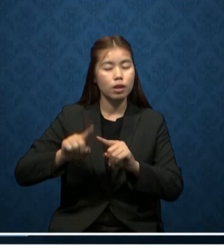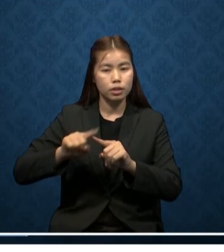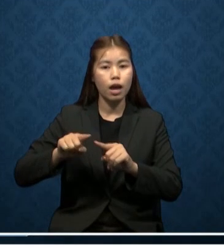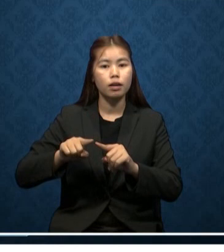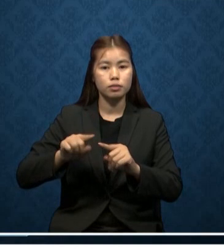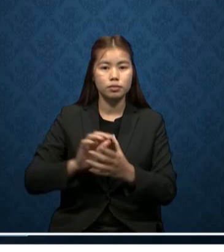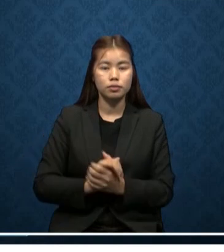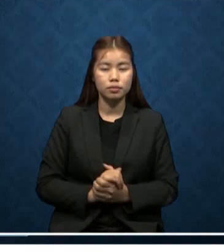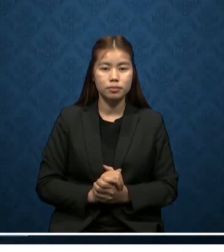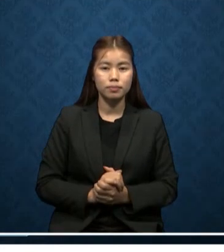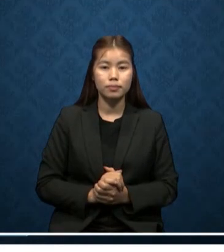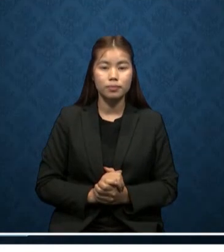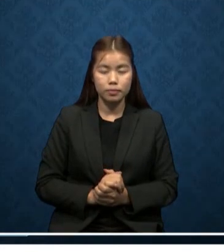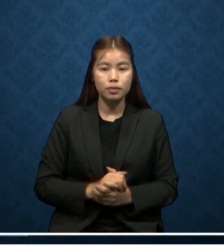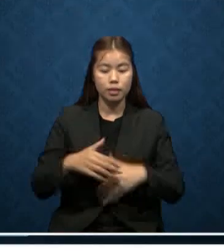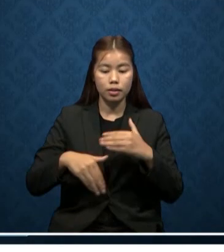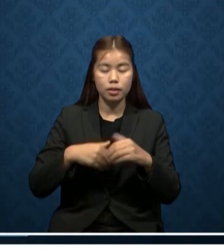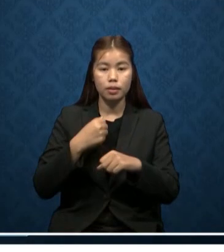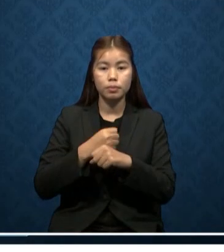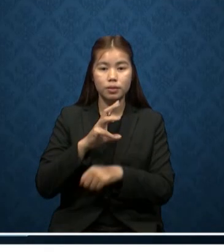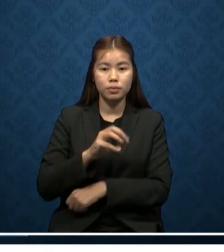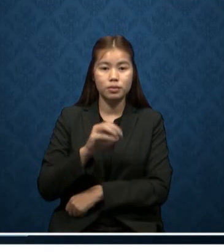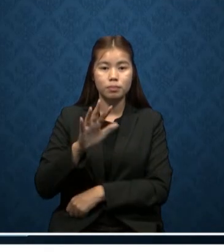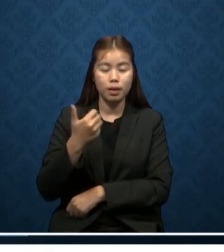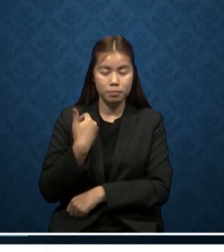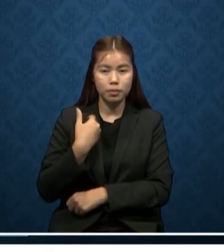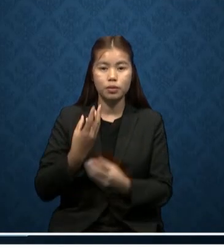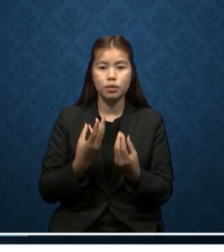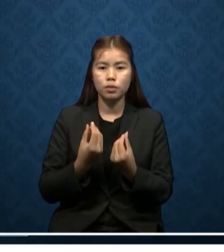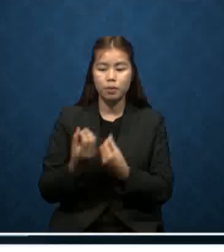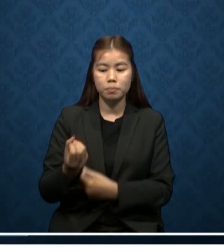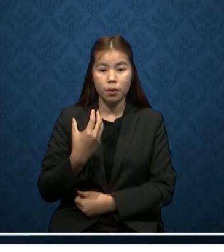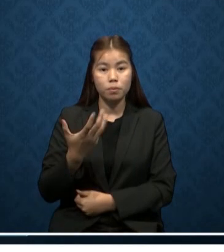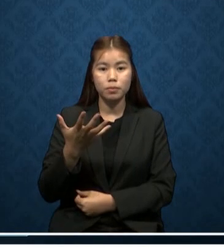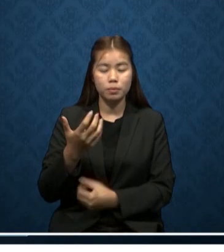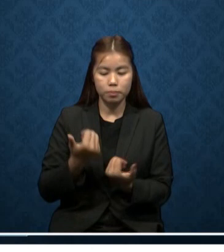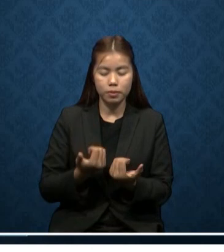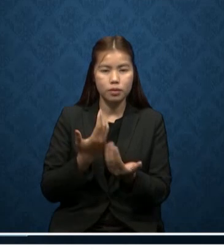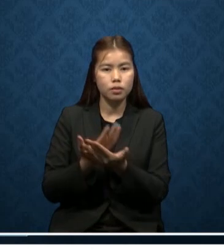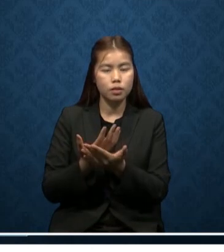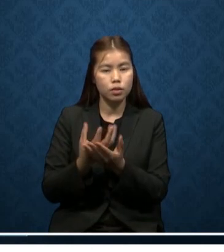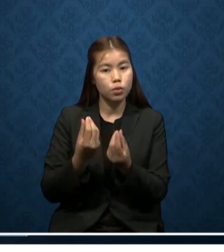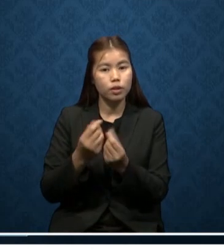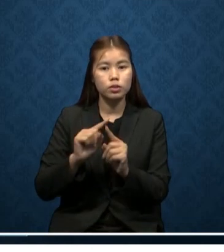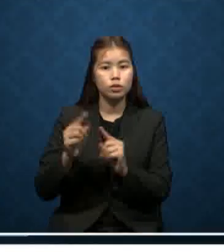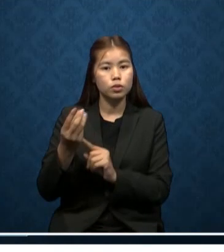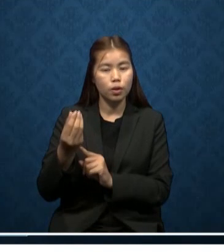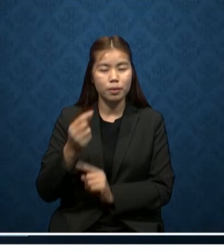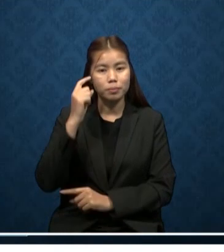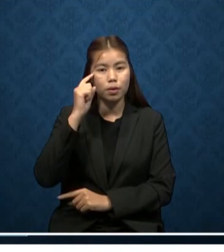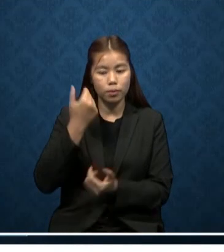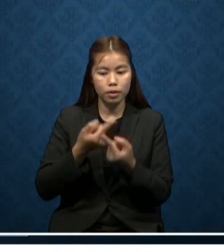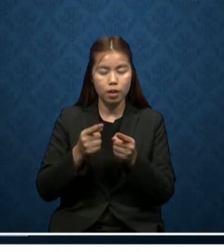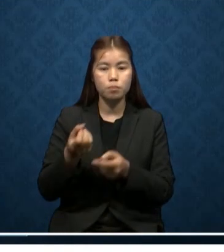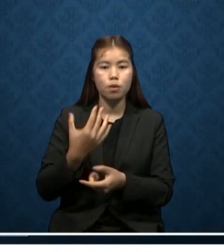การดำเนินการนะครับในปี 65เนี่ยไม่ได้บอกตัวเลขว่ามันมันได้เท่าไหร่นะครับเพียงแต่บอกว่าเพิ่มขึ้น